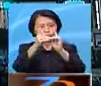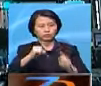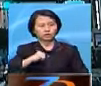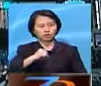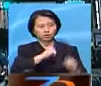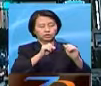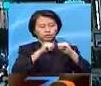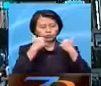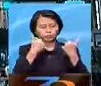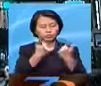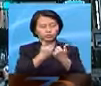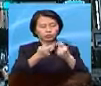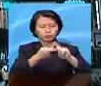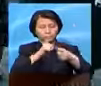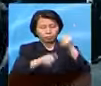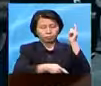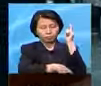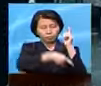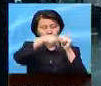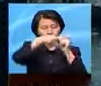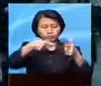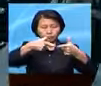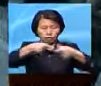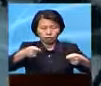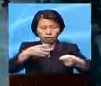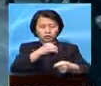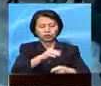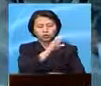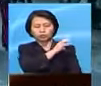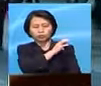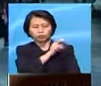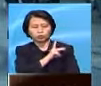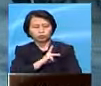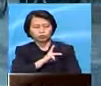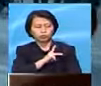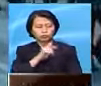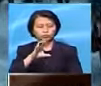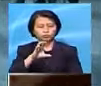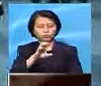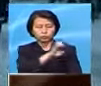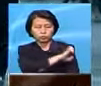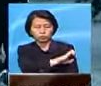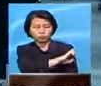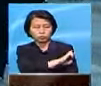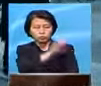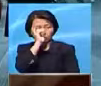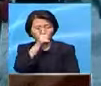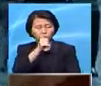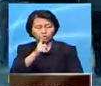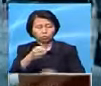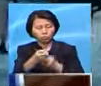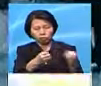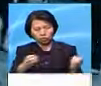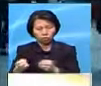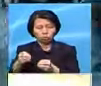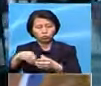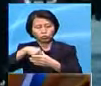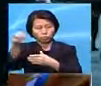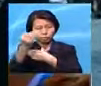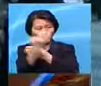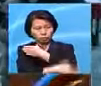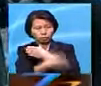persatuan persahabatan parlimen Malaysia jepun selain pengerusi dan ketua pegawai eksekutif organisasi perdagangan luar negara